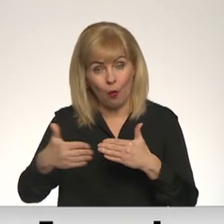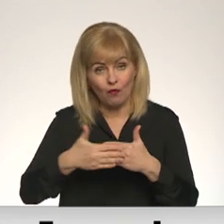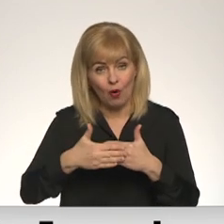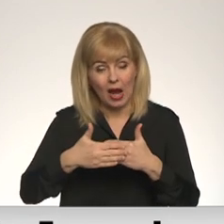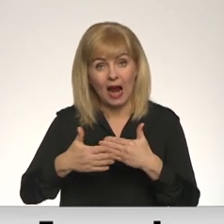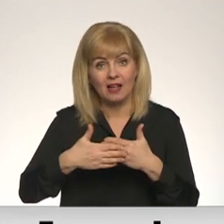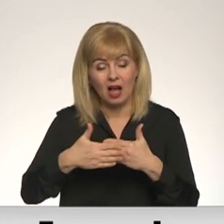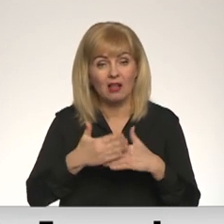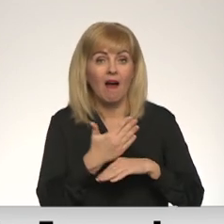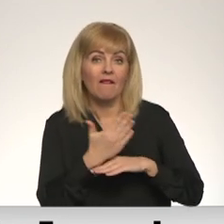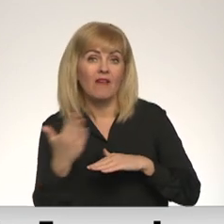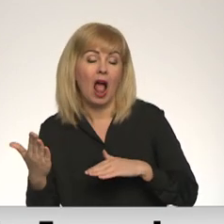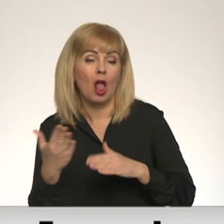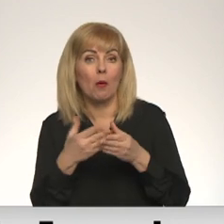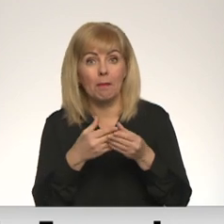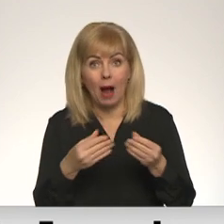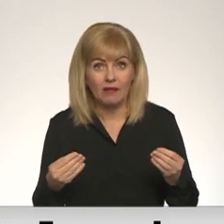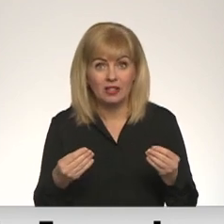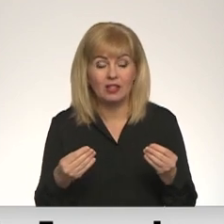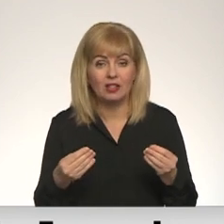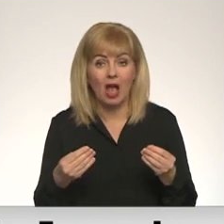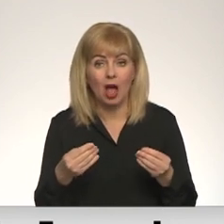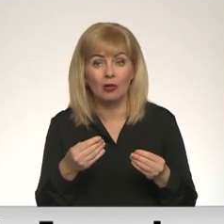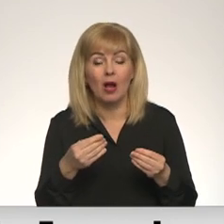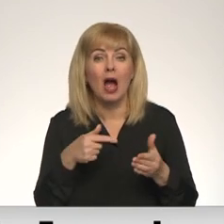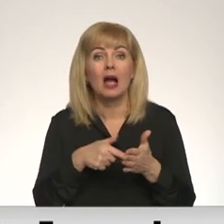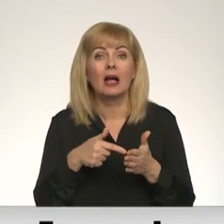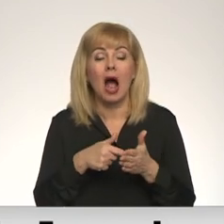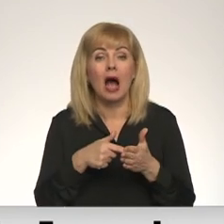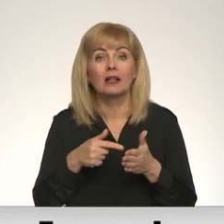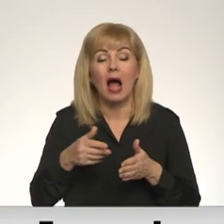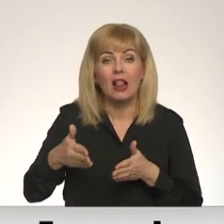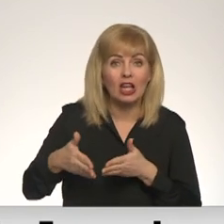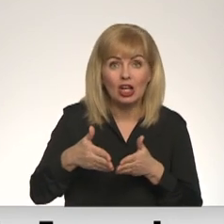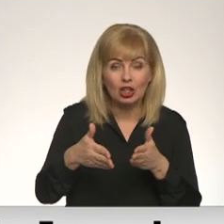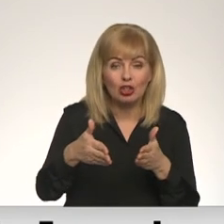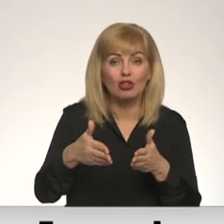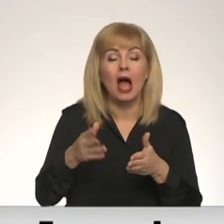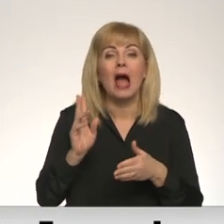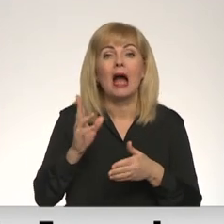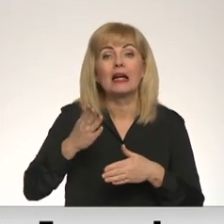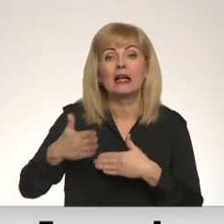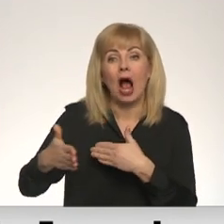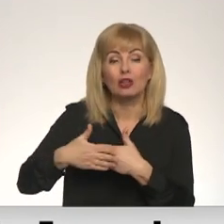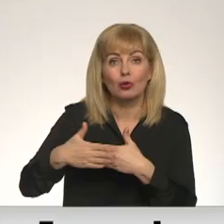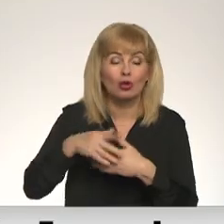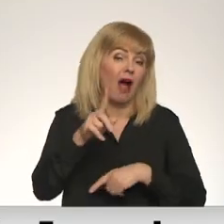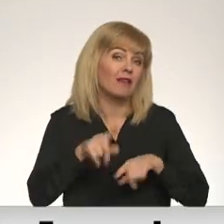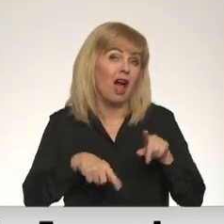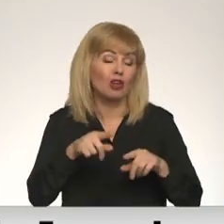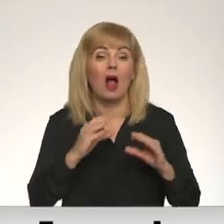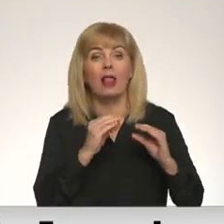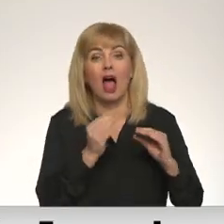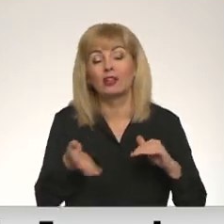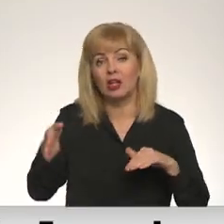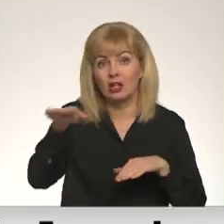vēlā pavasarī, tad, kad atkūst kādi līči līcīši krastu zonas. Reizēm šādi ledus